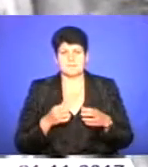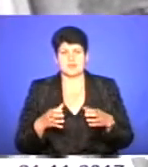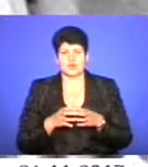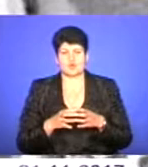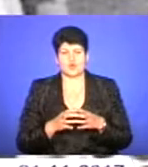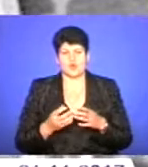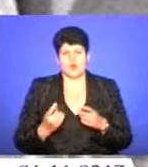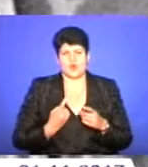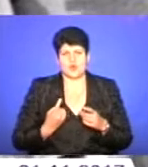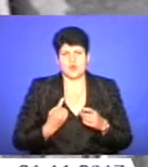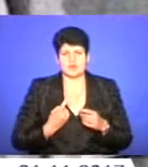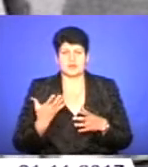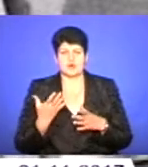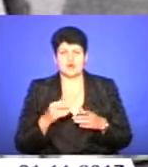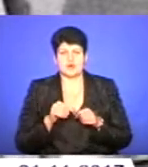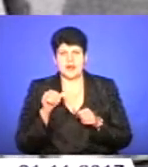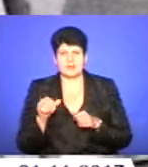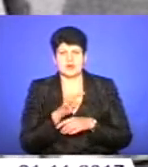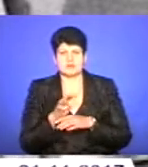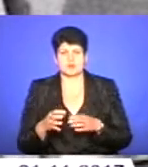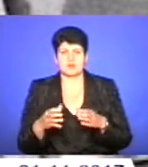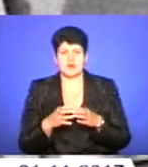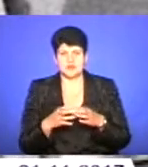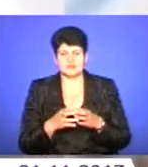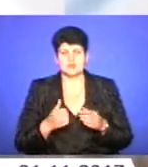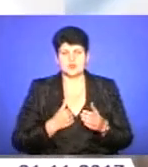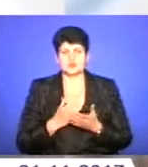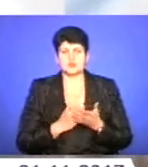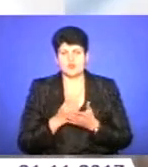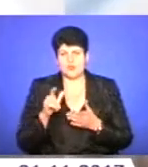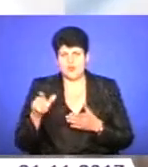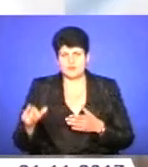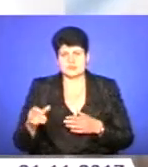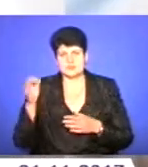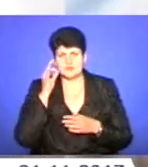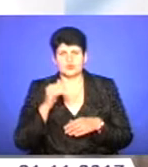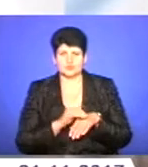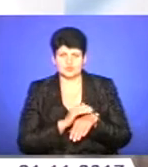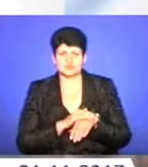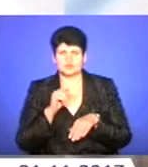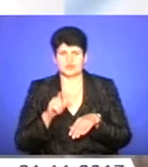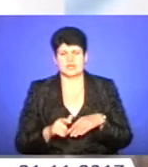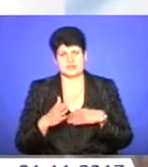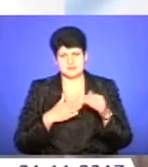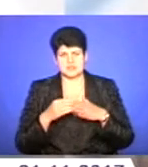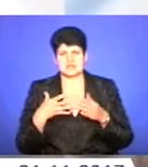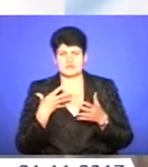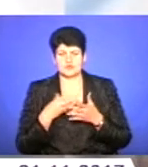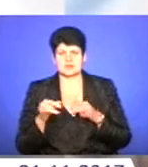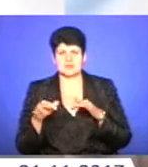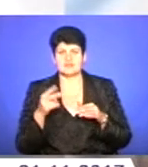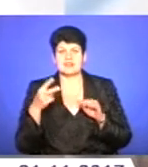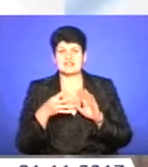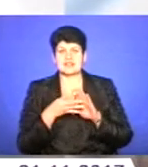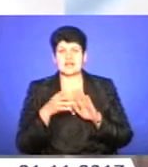Тернопільської окремої артилерійської бригади. Військовослужбовці згадують бійця як добру та щиру людину, фахівця своєї справи.